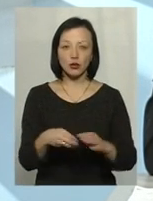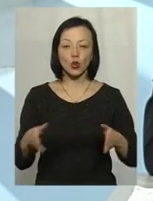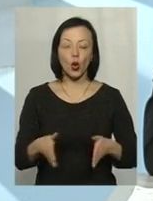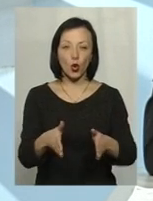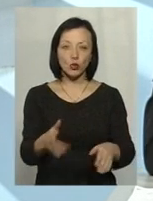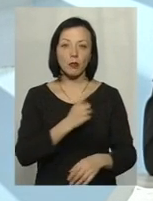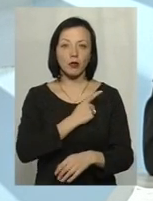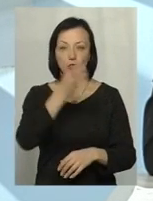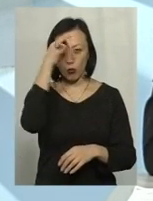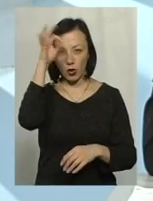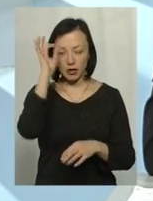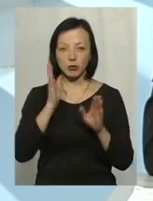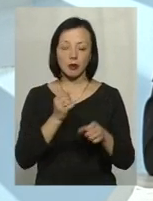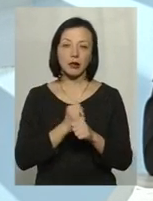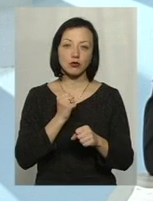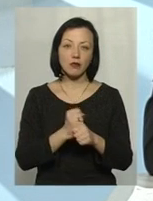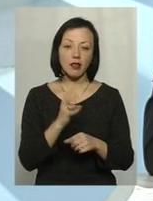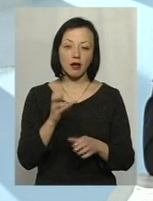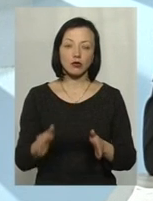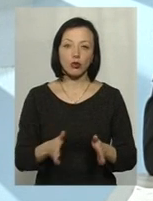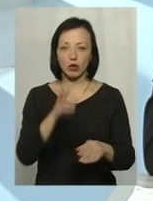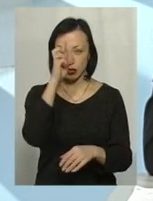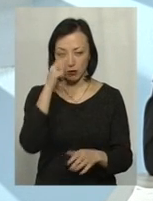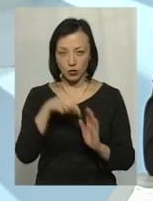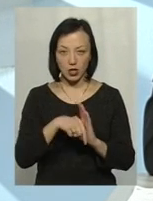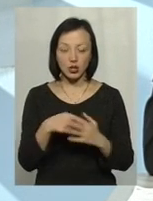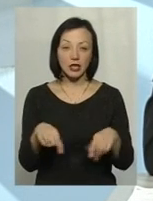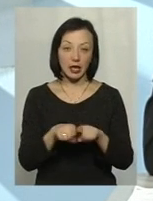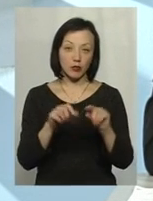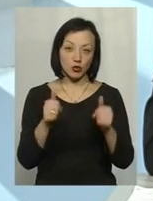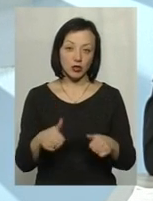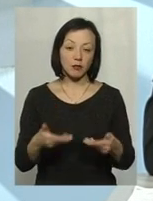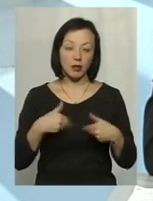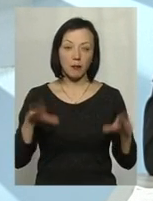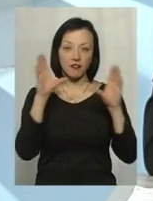патрульну поліцію, яка буде працювати на дорогах державного значення. Таким чином,